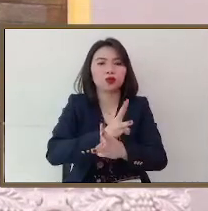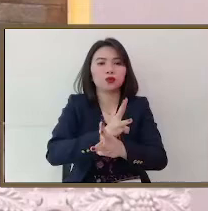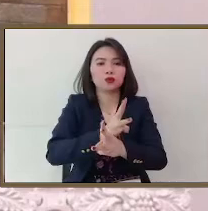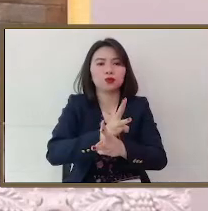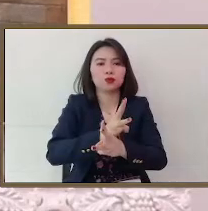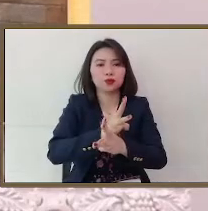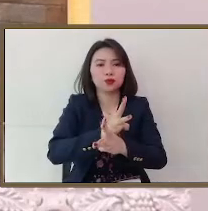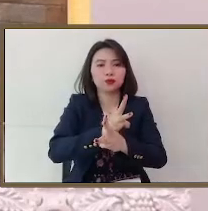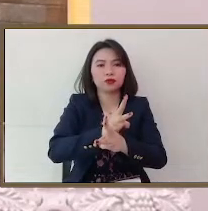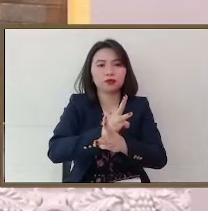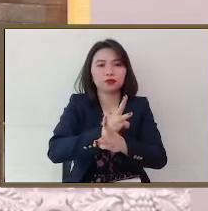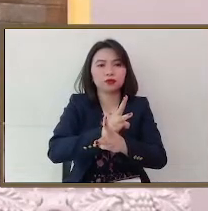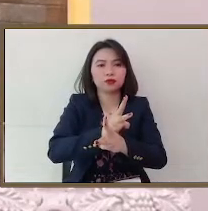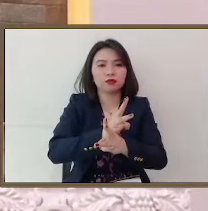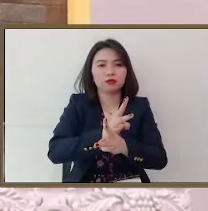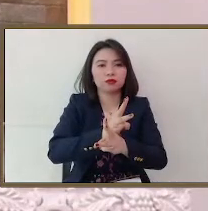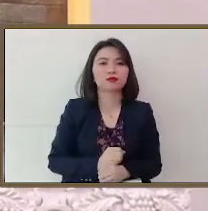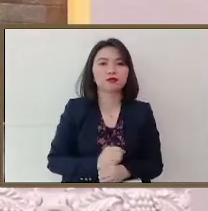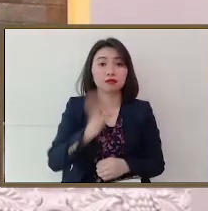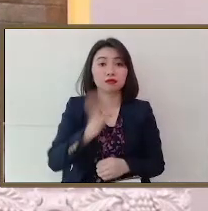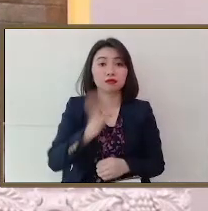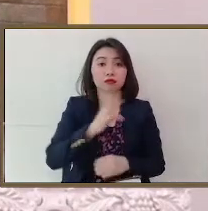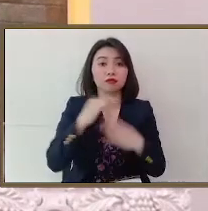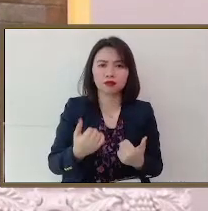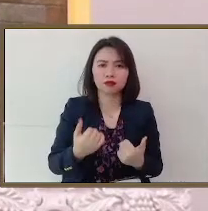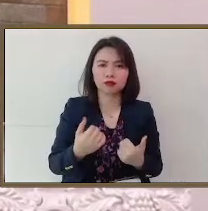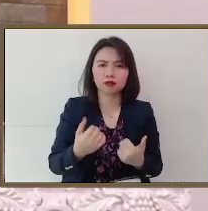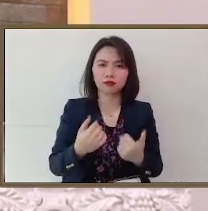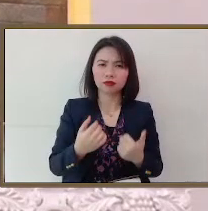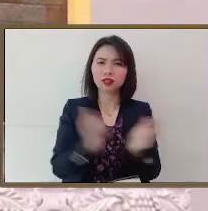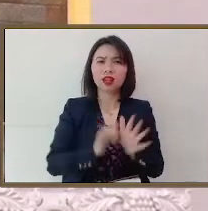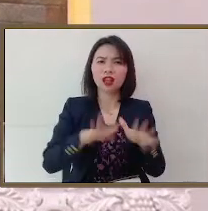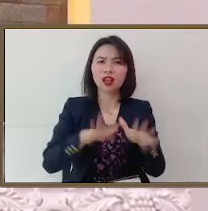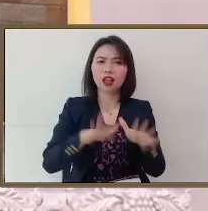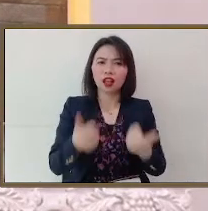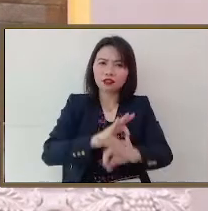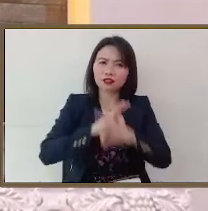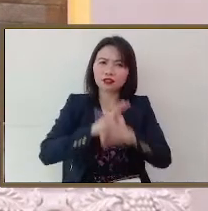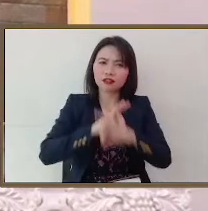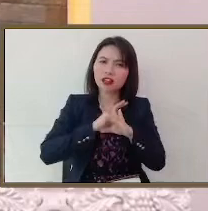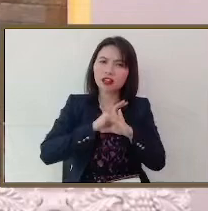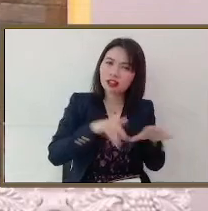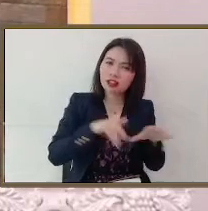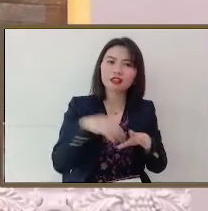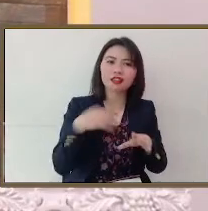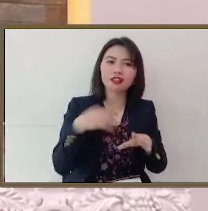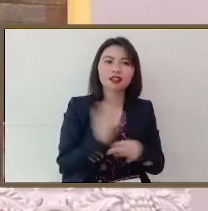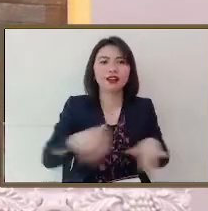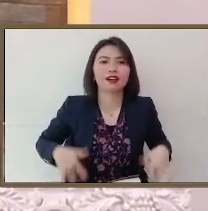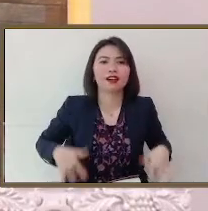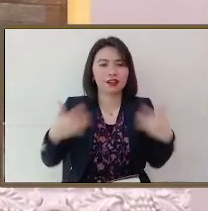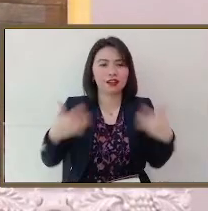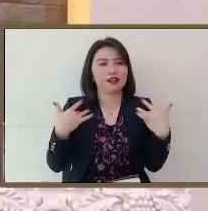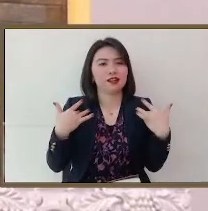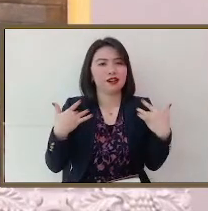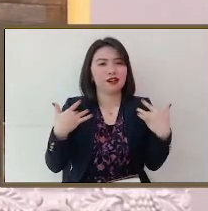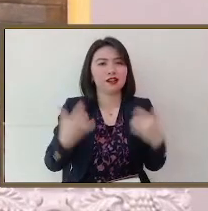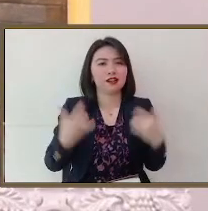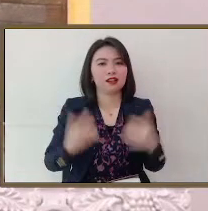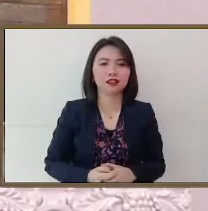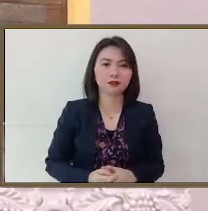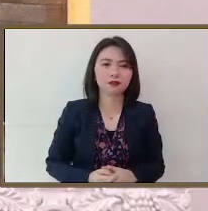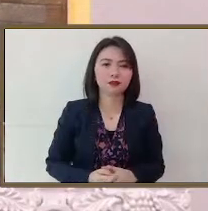see? So, makikita niyo po, yan ang nagagawa ng fear. But listen to me now. Ang isang